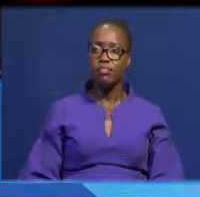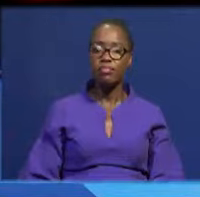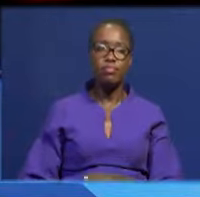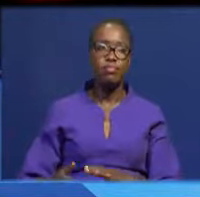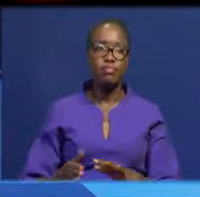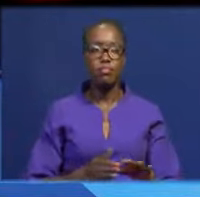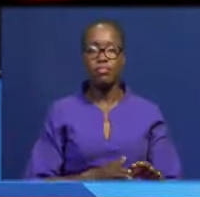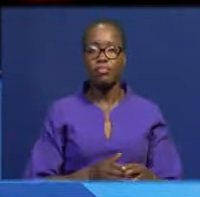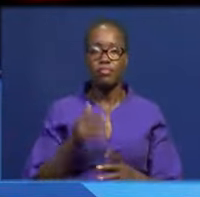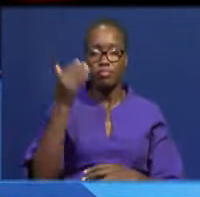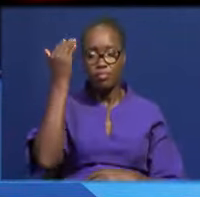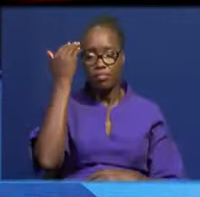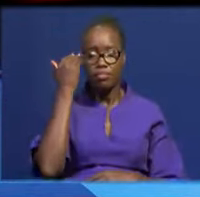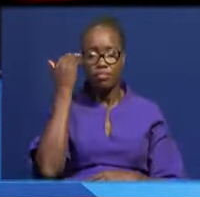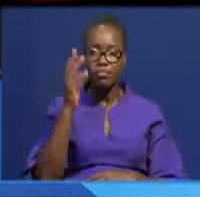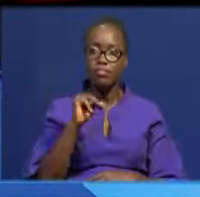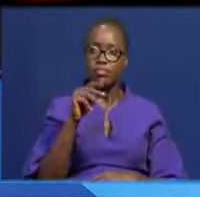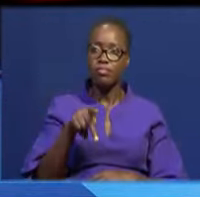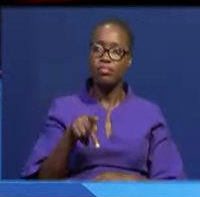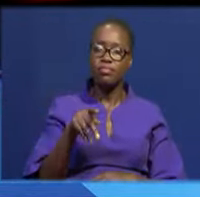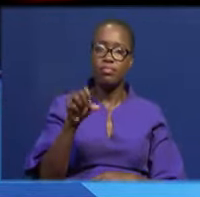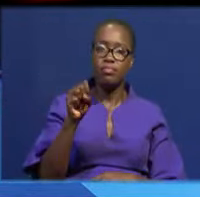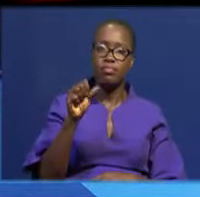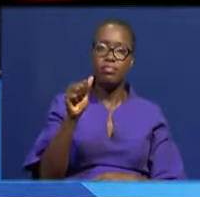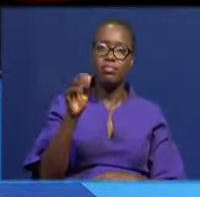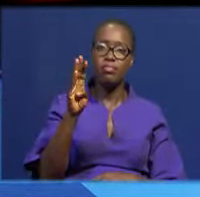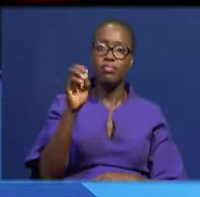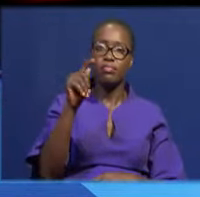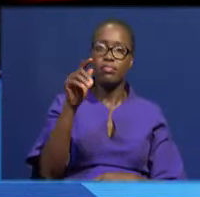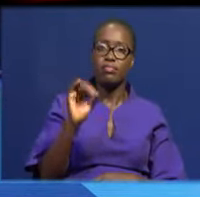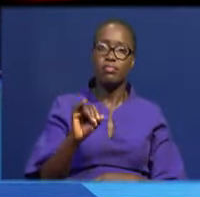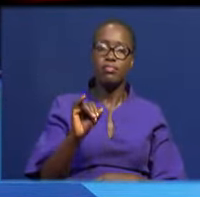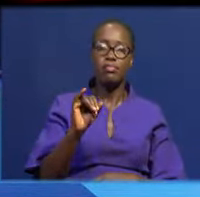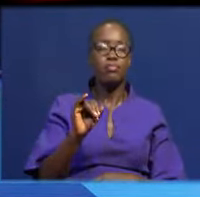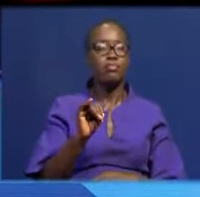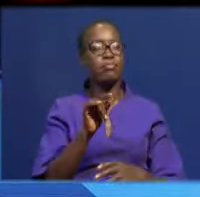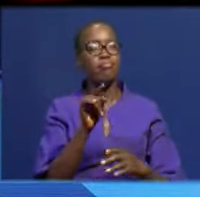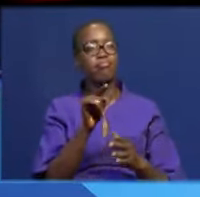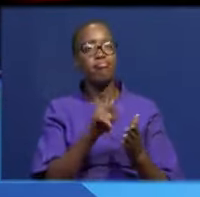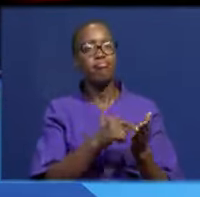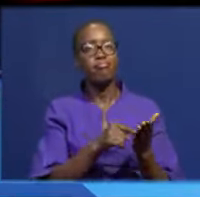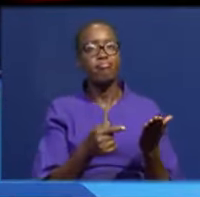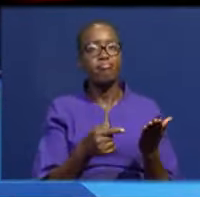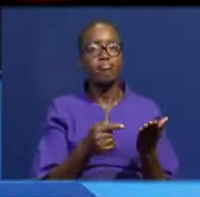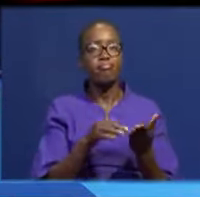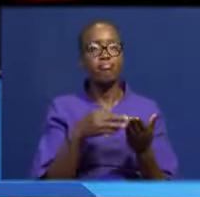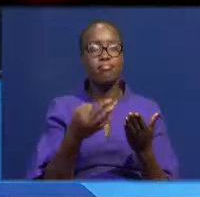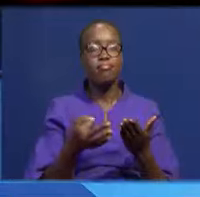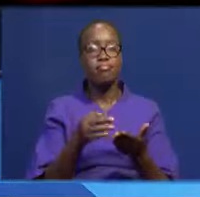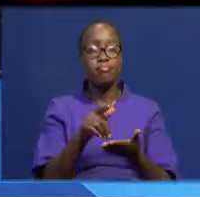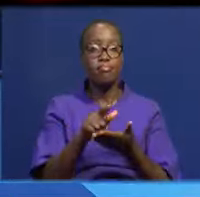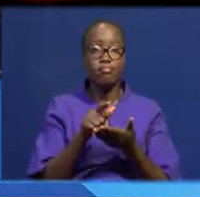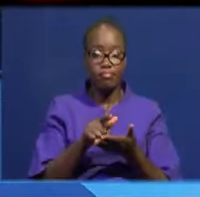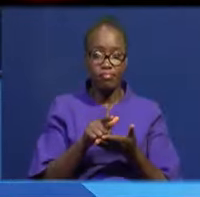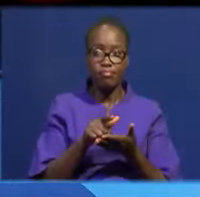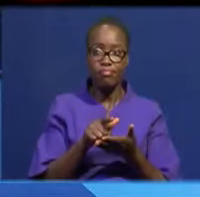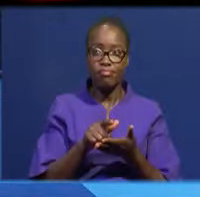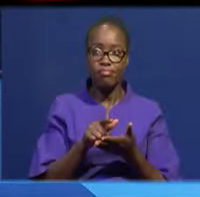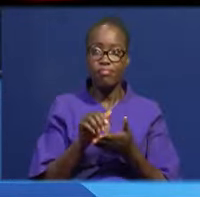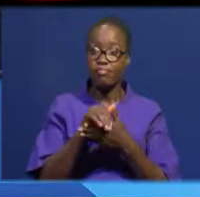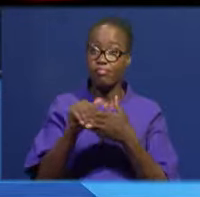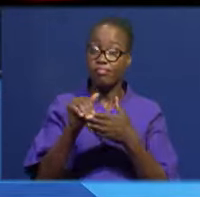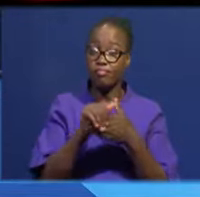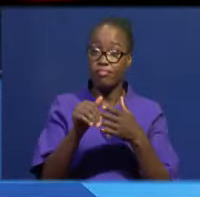Na tuelekee mahakamani ambapo mbunge wa Saboti Caleb Amisi ameshtakiwa kwa madai ya kukosa kulipa mkopo wa jumla ya dola